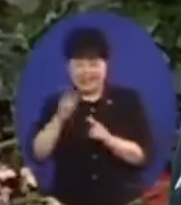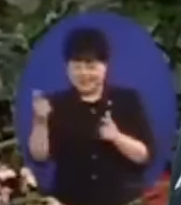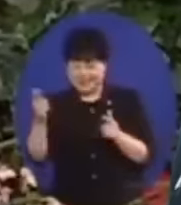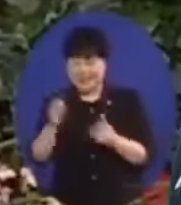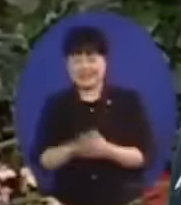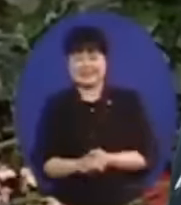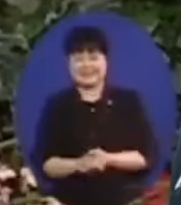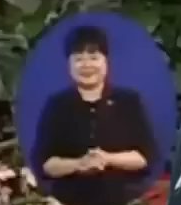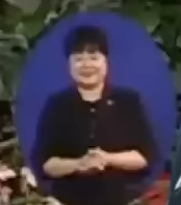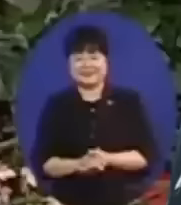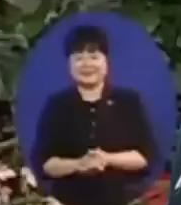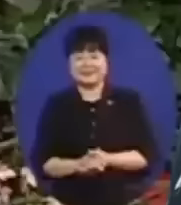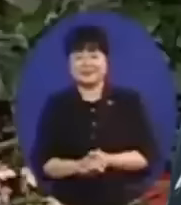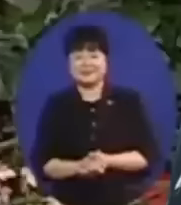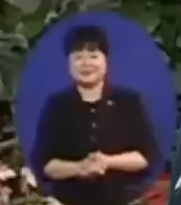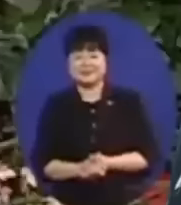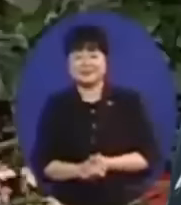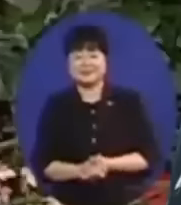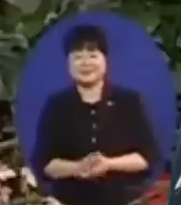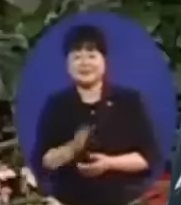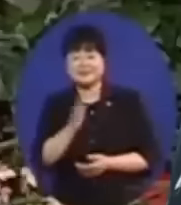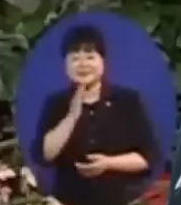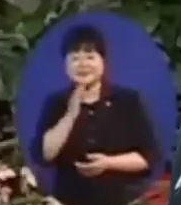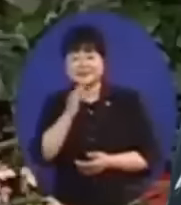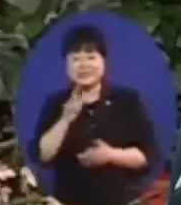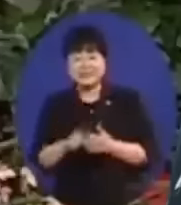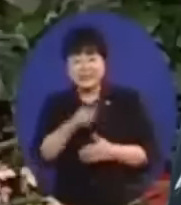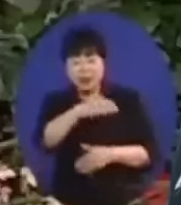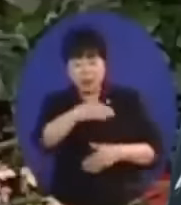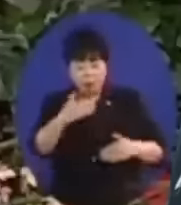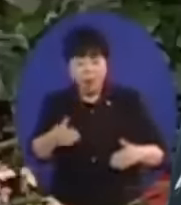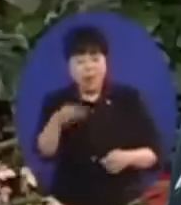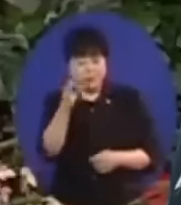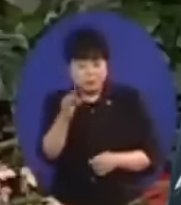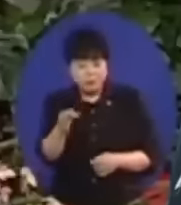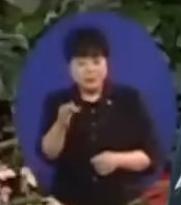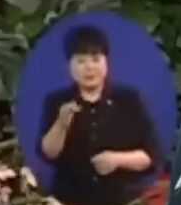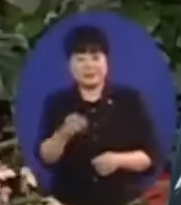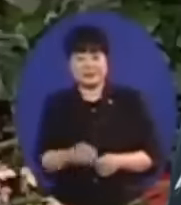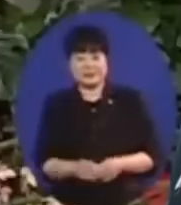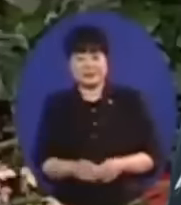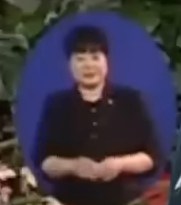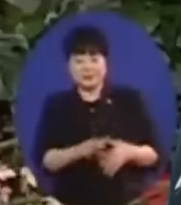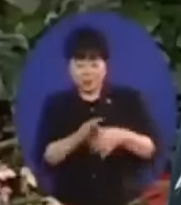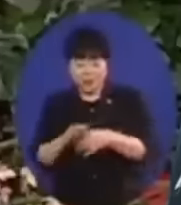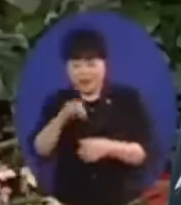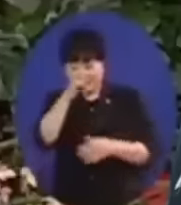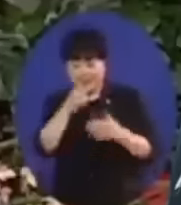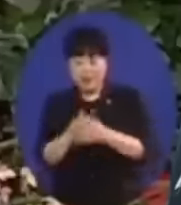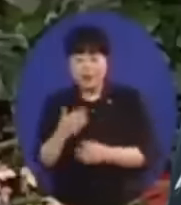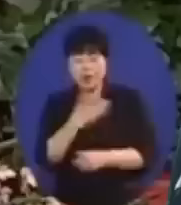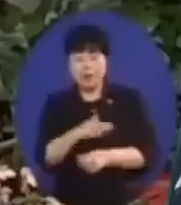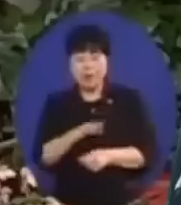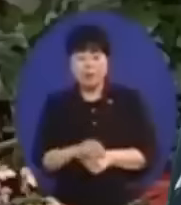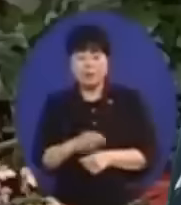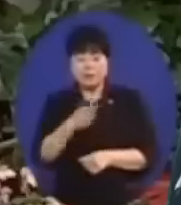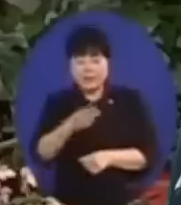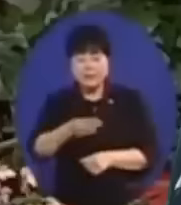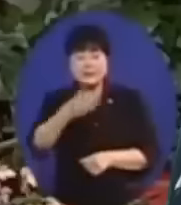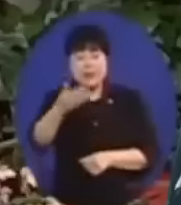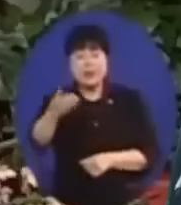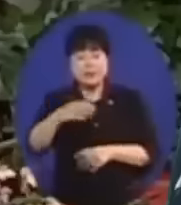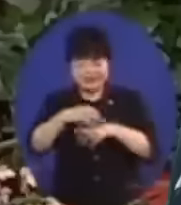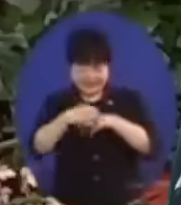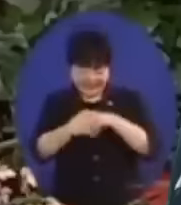않습니다. 유한한 시간과 공간과 물질에 소속된 우리들입니다. 우리 육체는 3차원의 세계에 속한